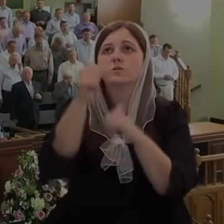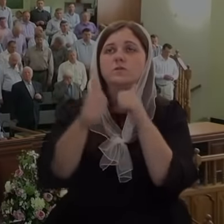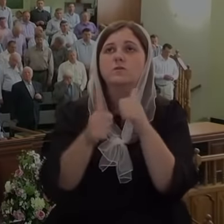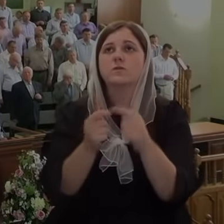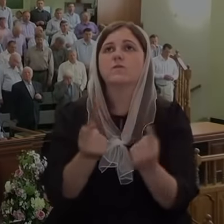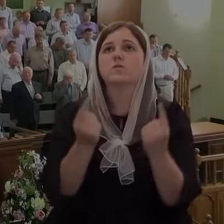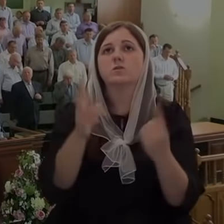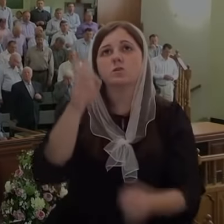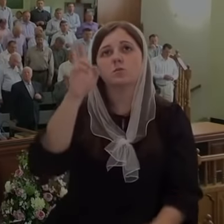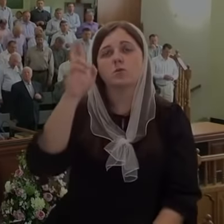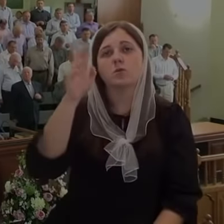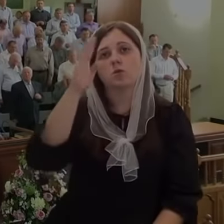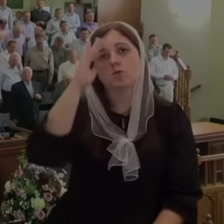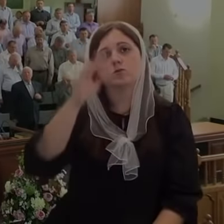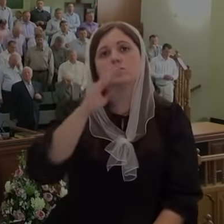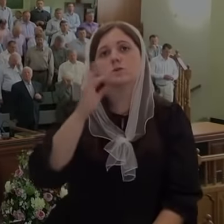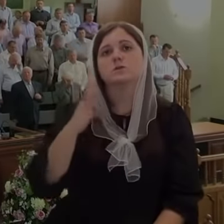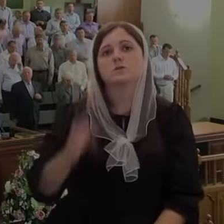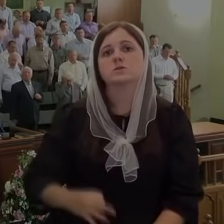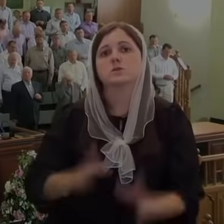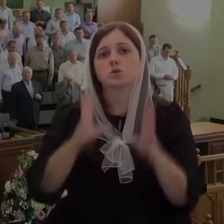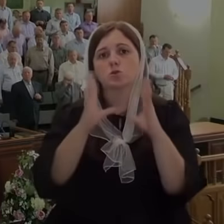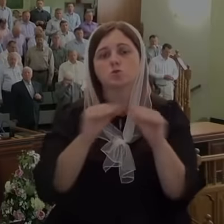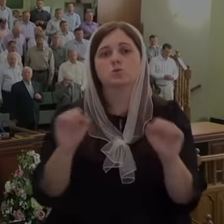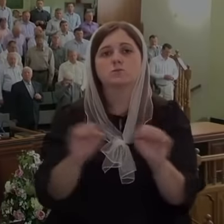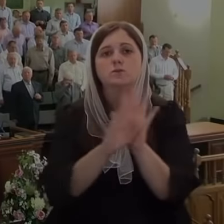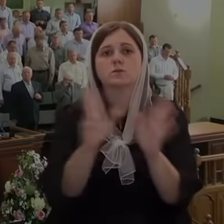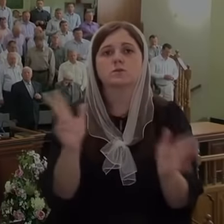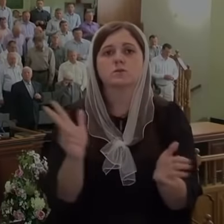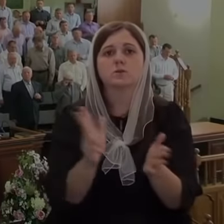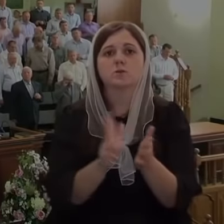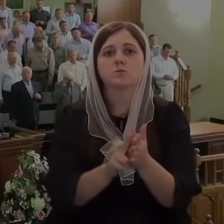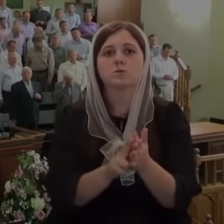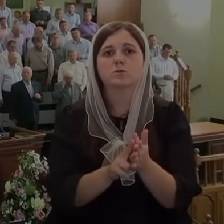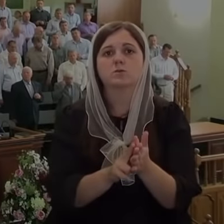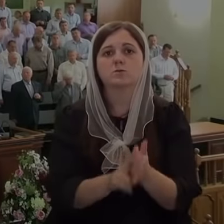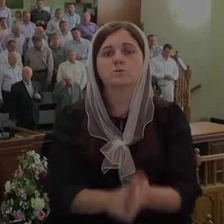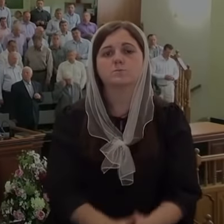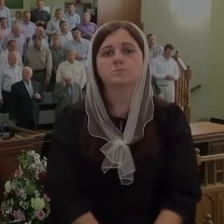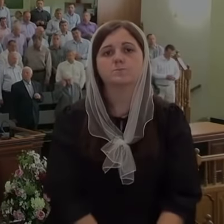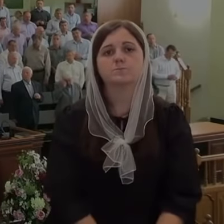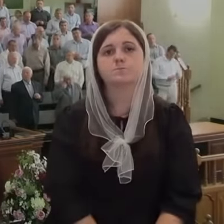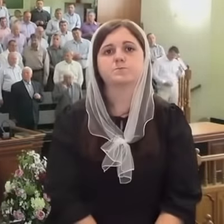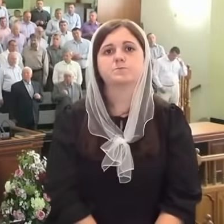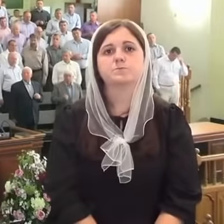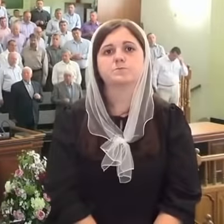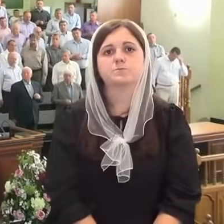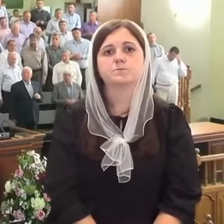великий Бог, Отец, Сын и Дух Святой. Аминь.